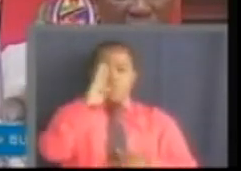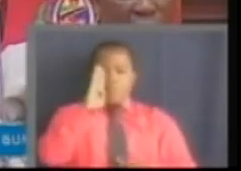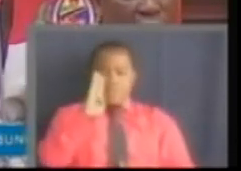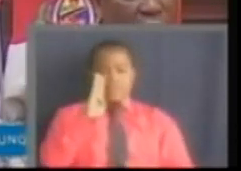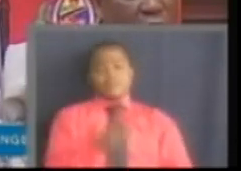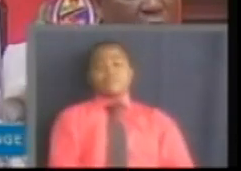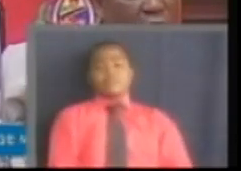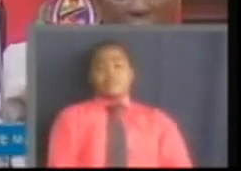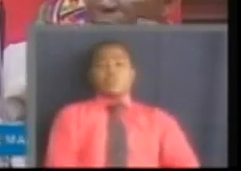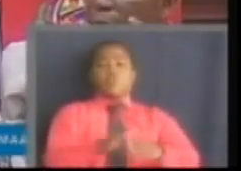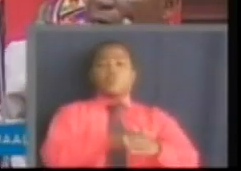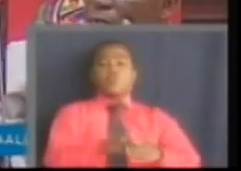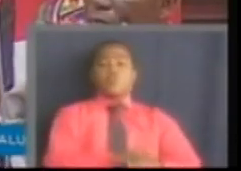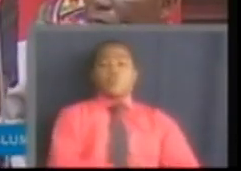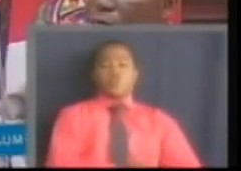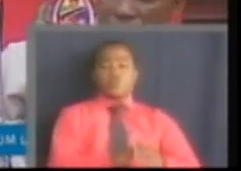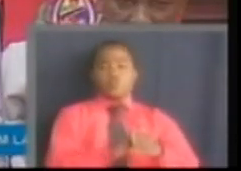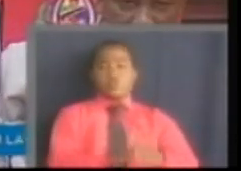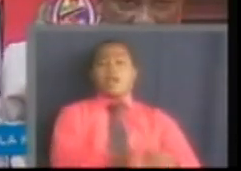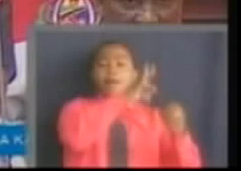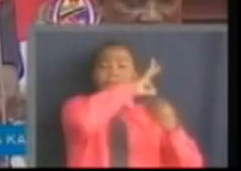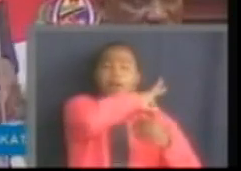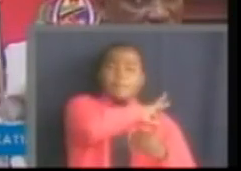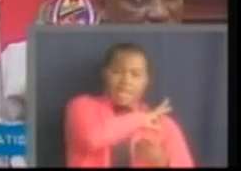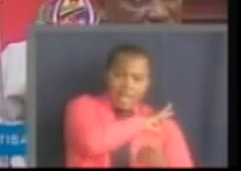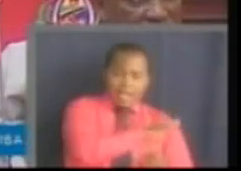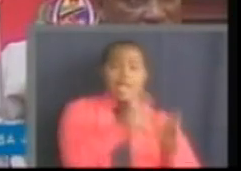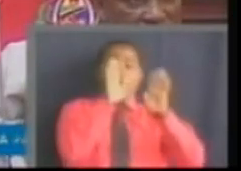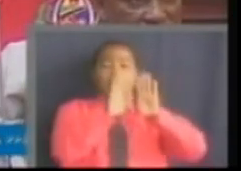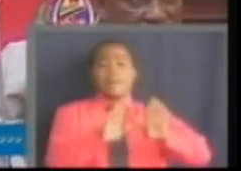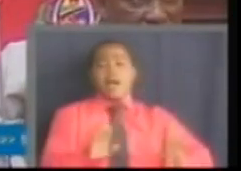juu ya mamlaka kuhusu amani na utulivu kwenye kamati za bunge.